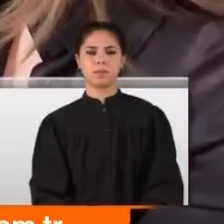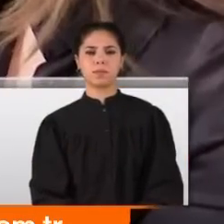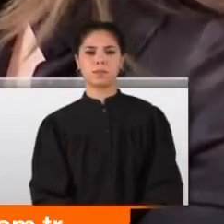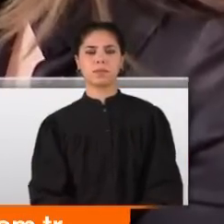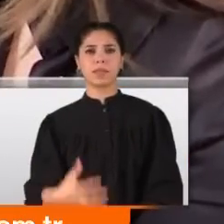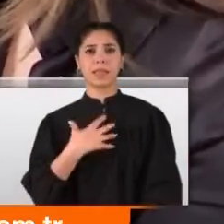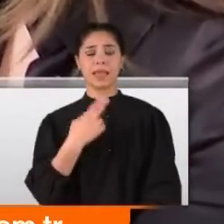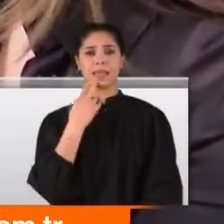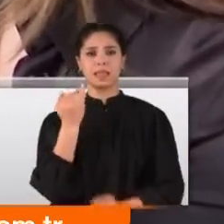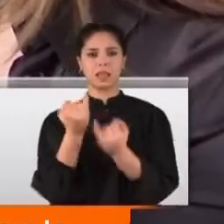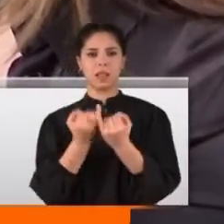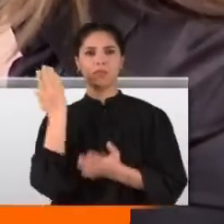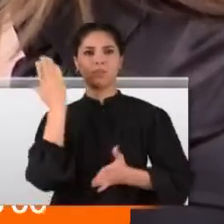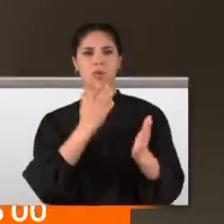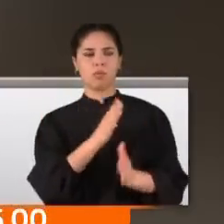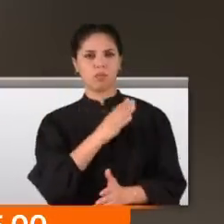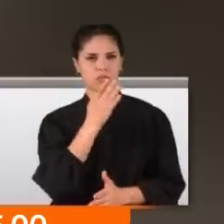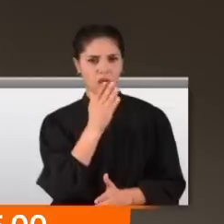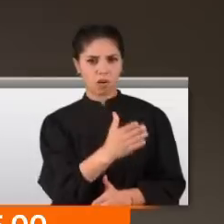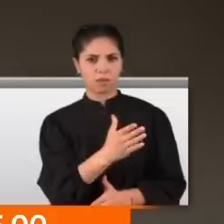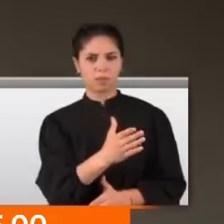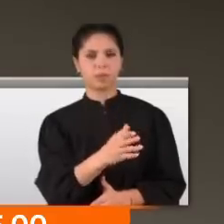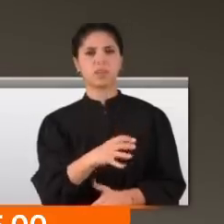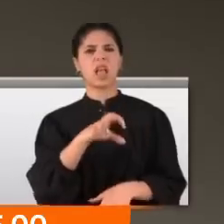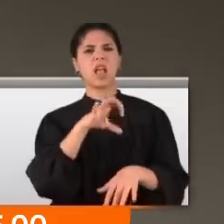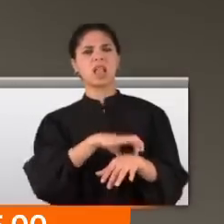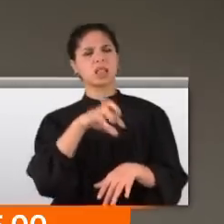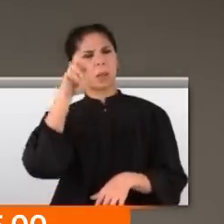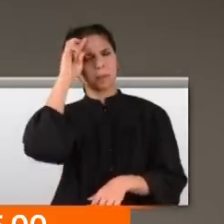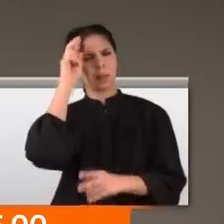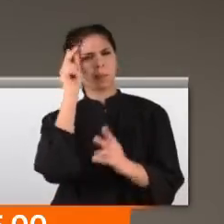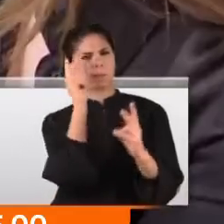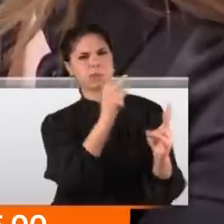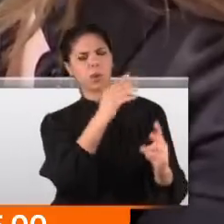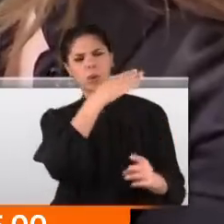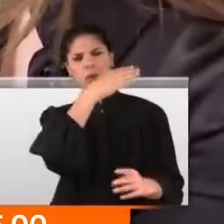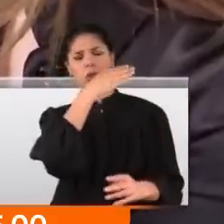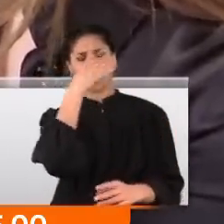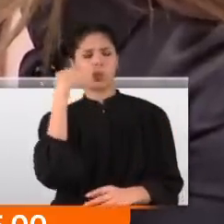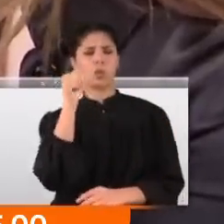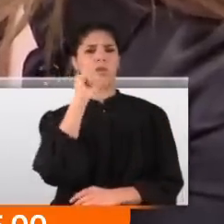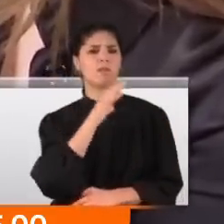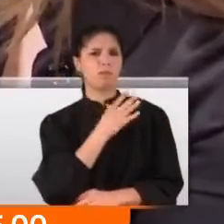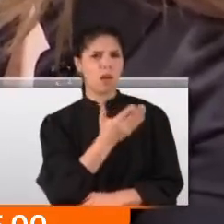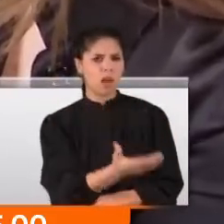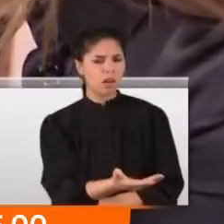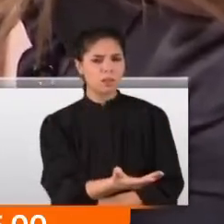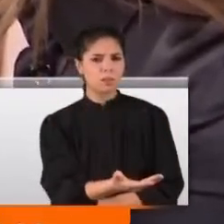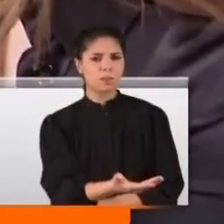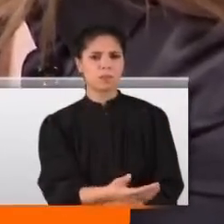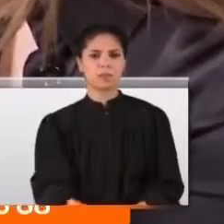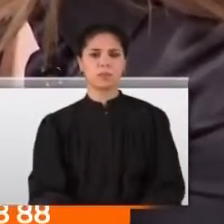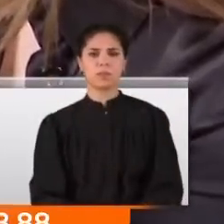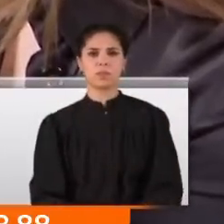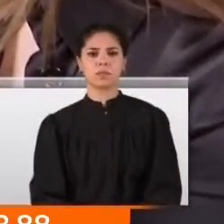Kendi kız arkadaşına da şiddet gösteren hastalıklı birisi, uyuşturucu kullanıyor.